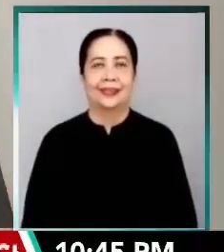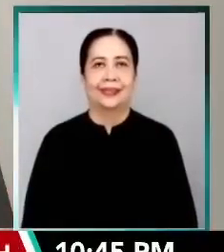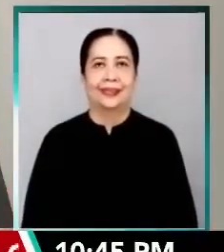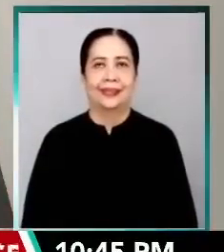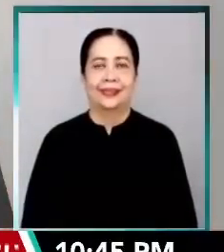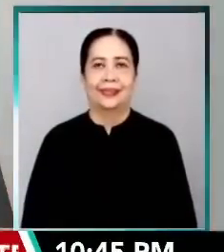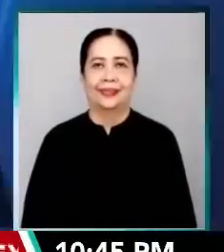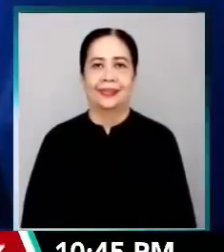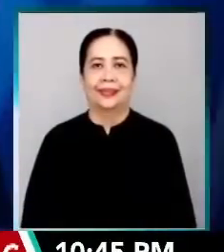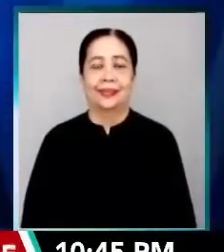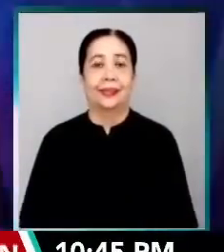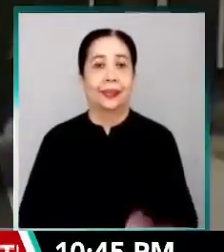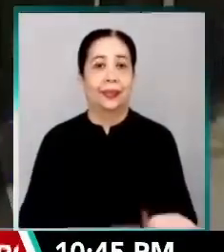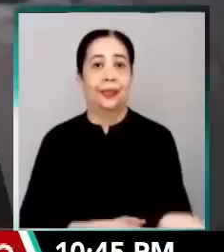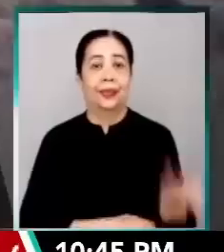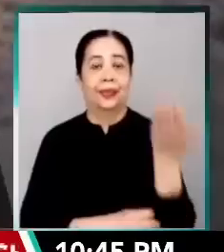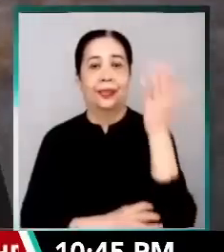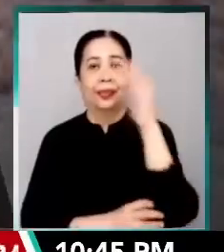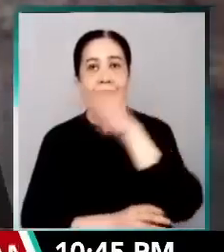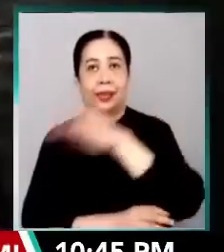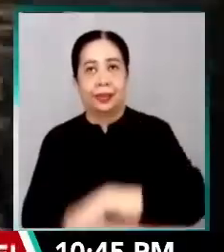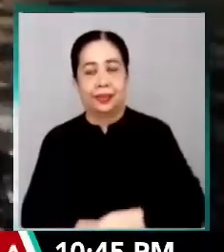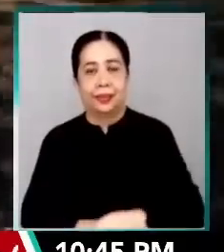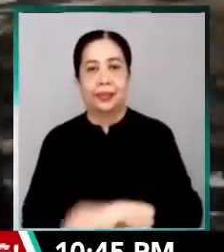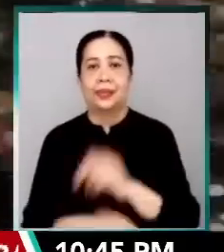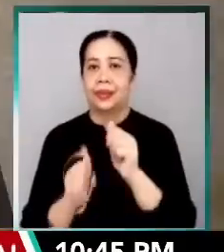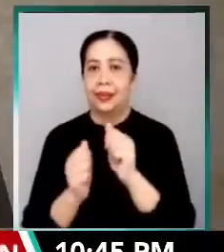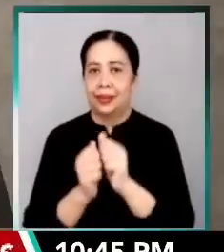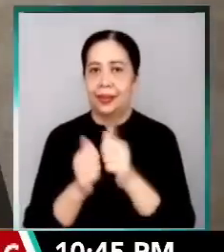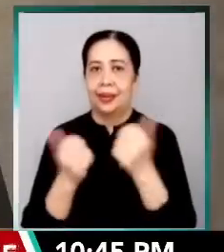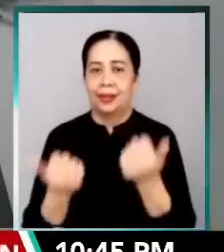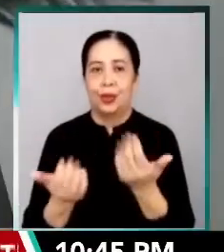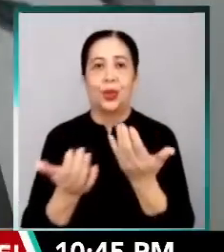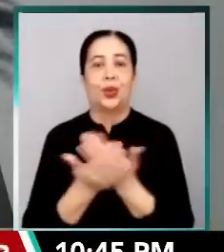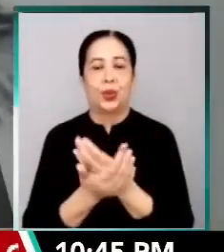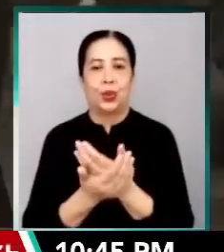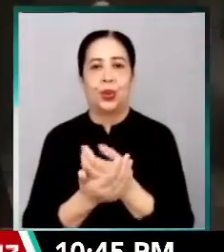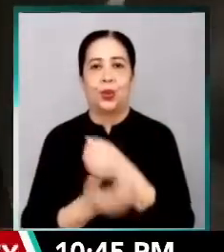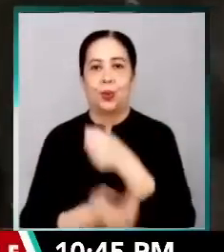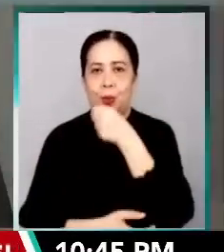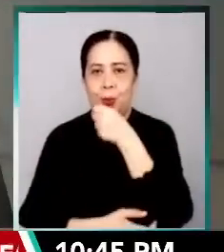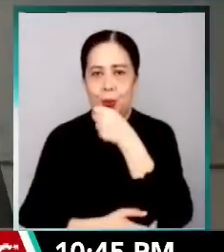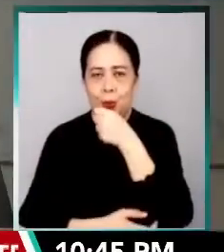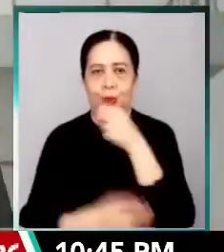Mula umaga hanggang gabi, makakasama na ang mga bagong tagapaghatid ng balitang